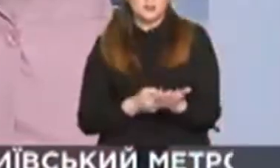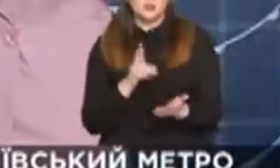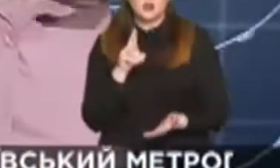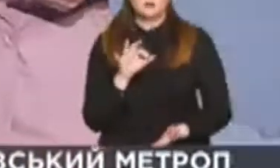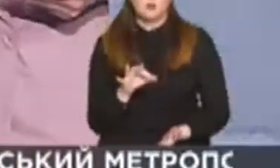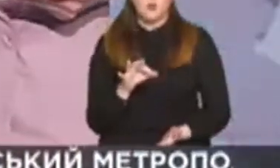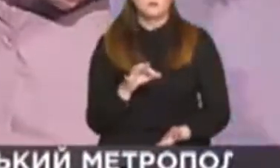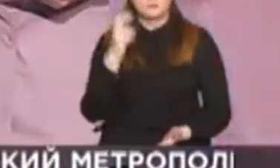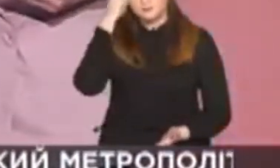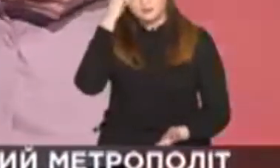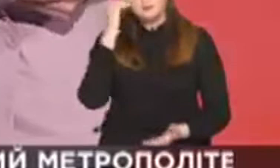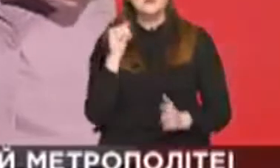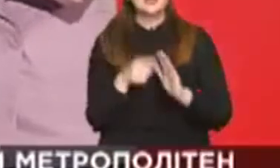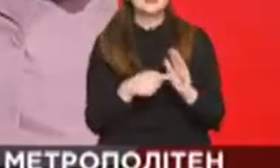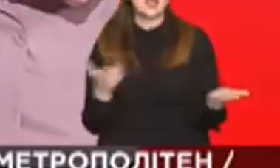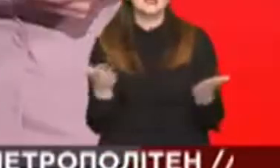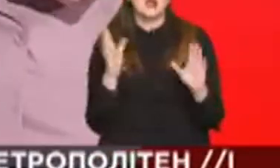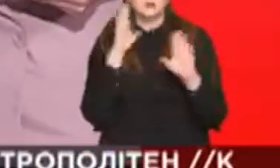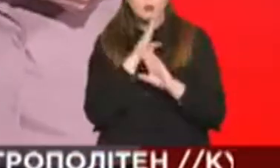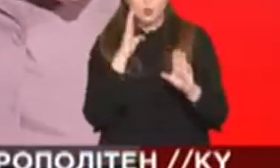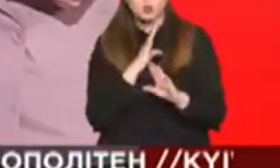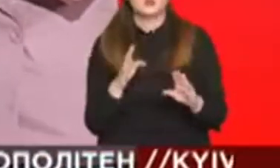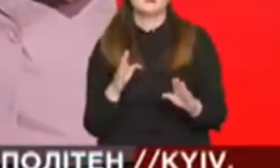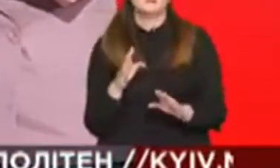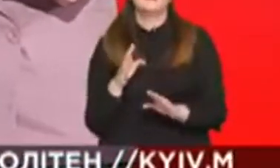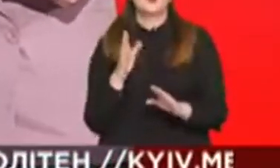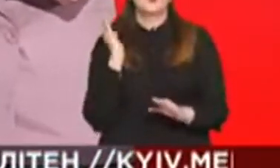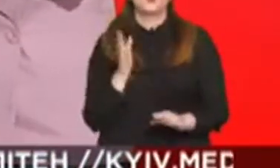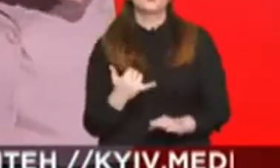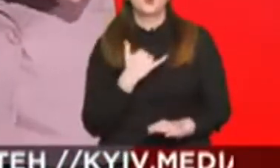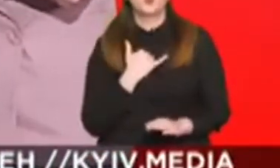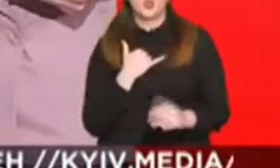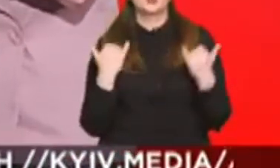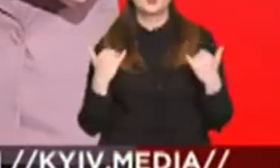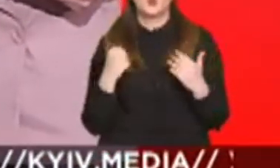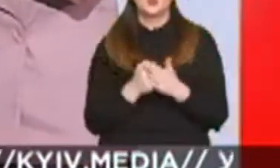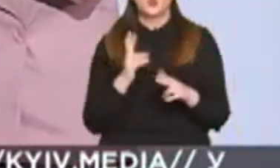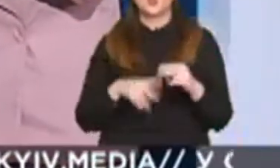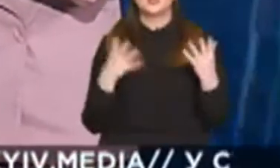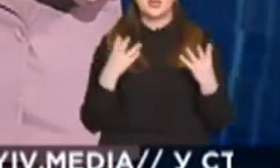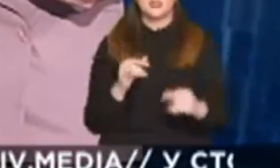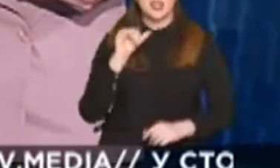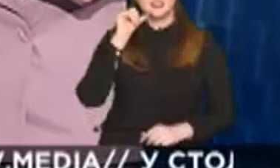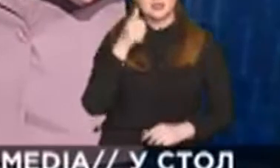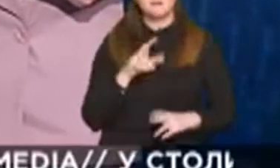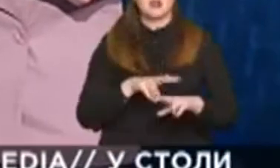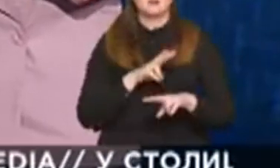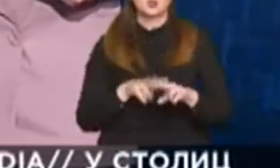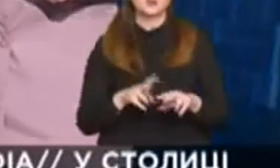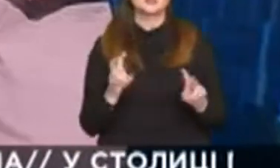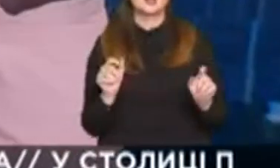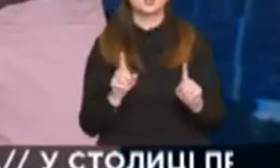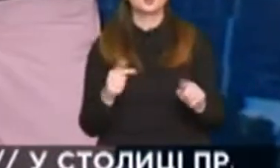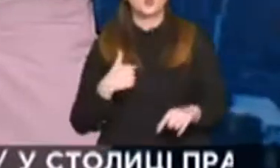по Києву і дізнаємося, яка ж погода все ж таки буде в нас сьогодні до кінця дня і завтра у столиці, на що